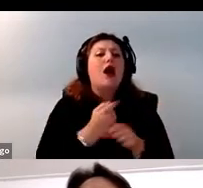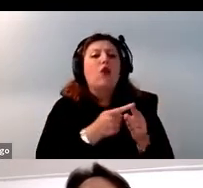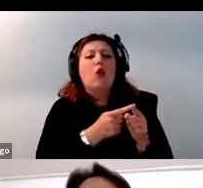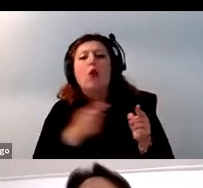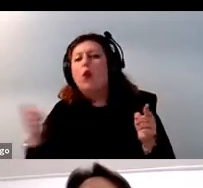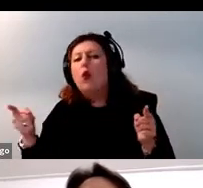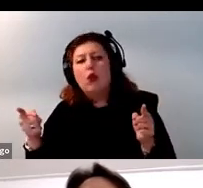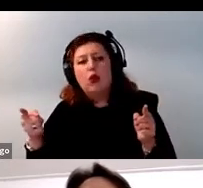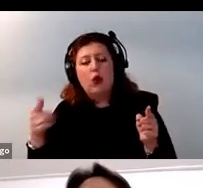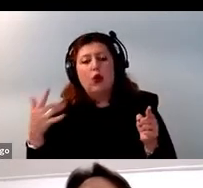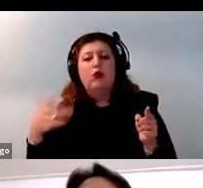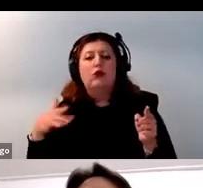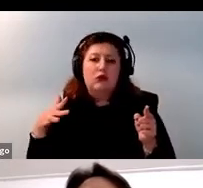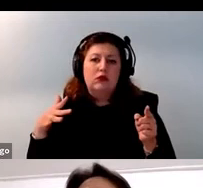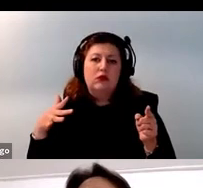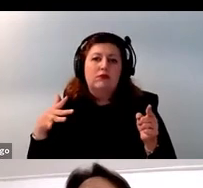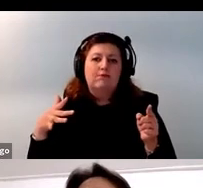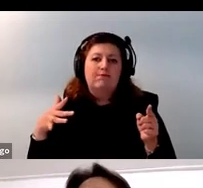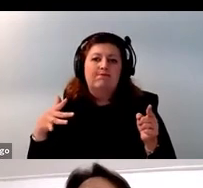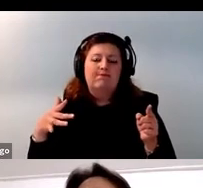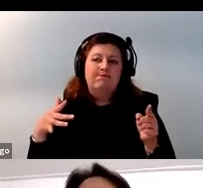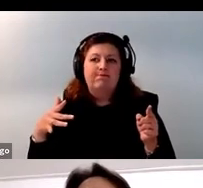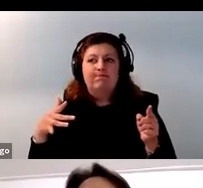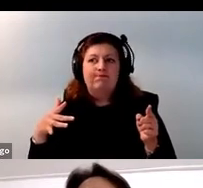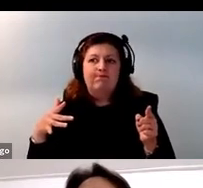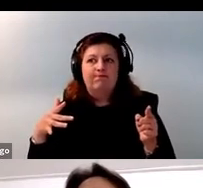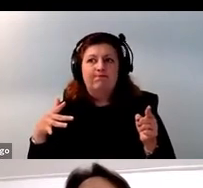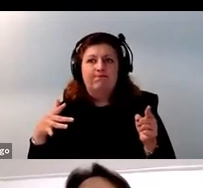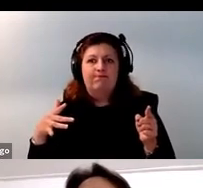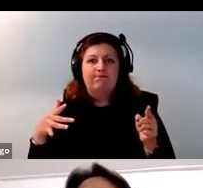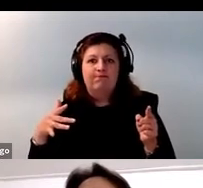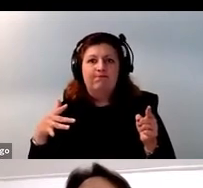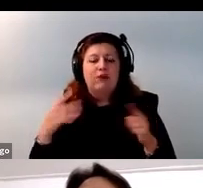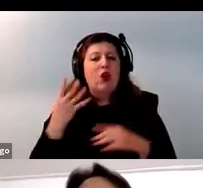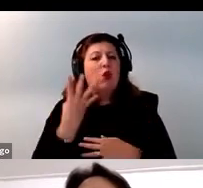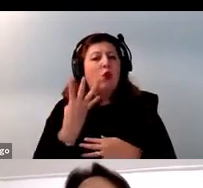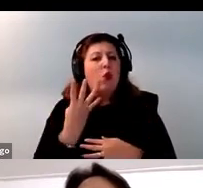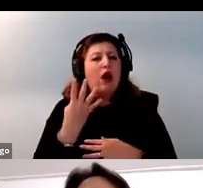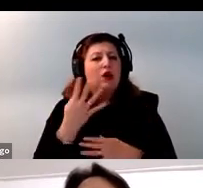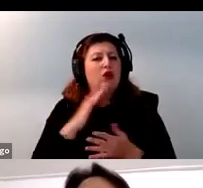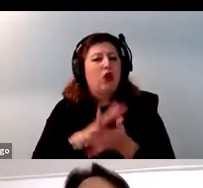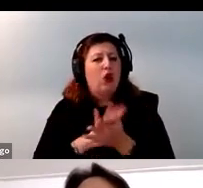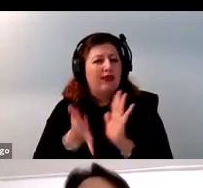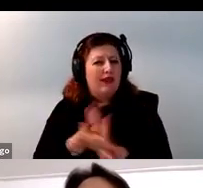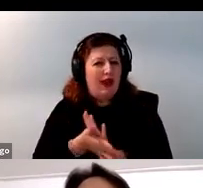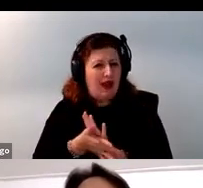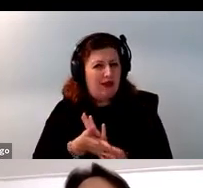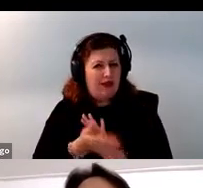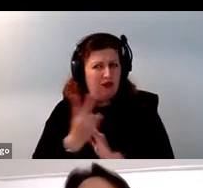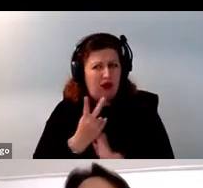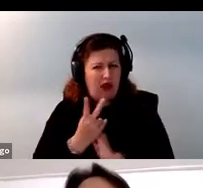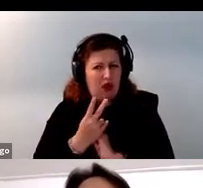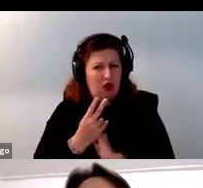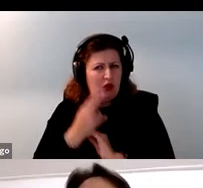sono, però abbiamo presentati insieme, ma sono forse 4 contratti in totale, neanche 3.